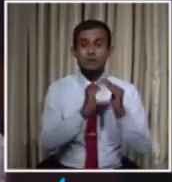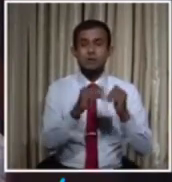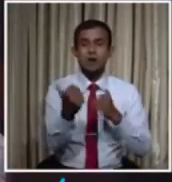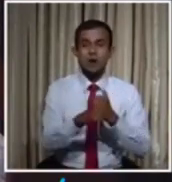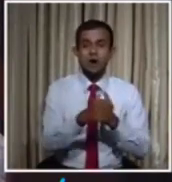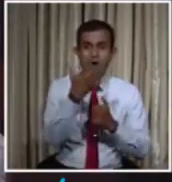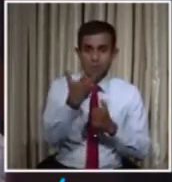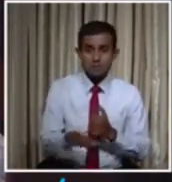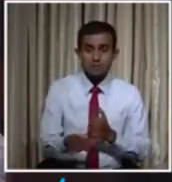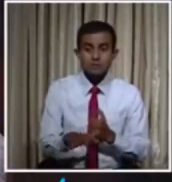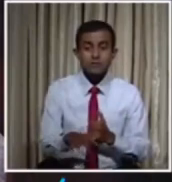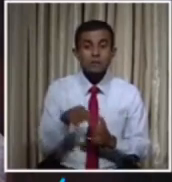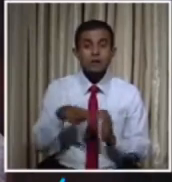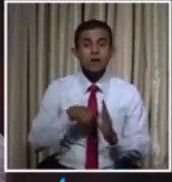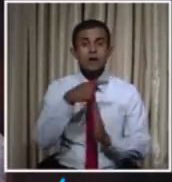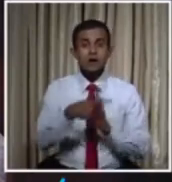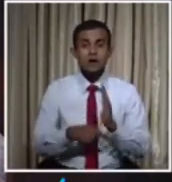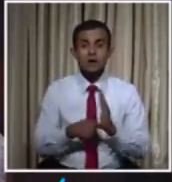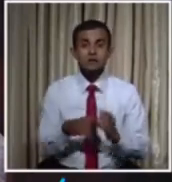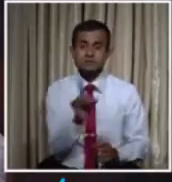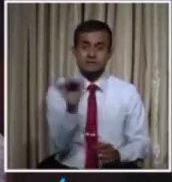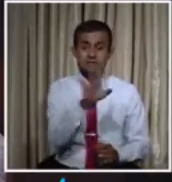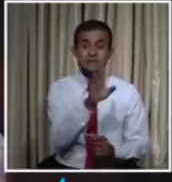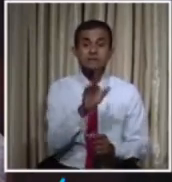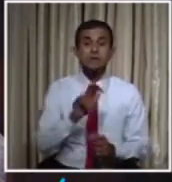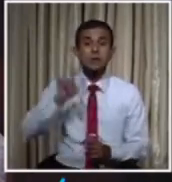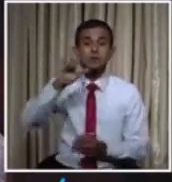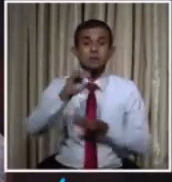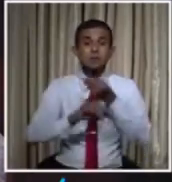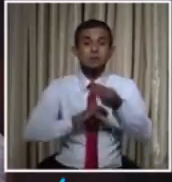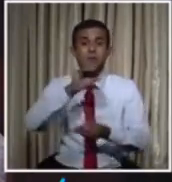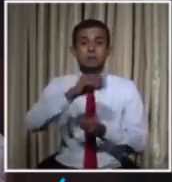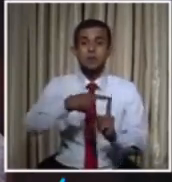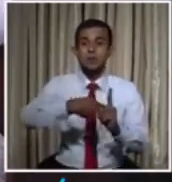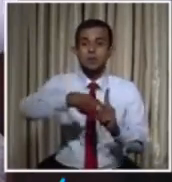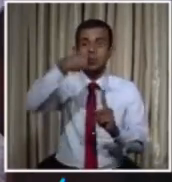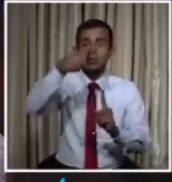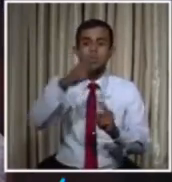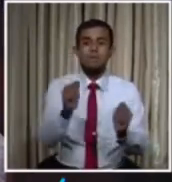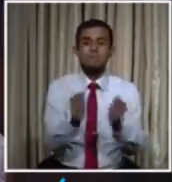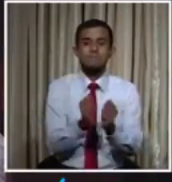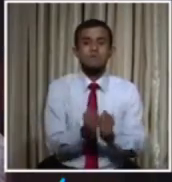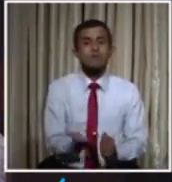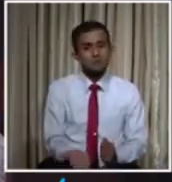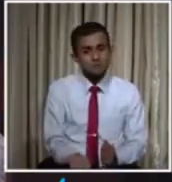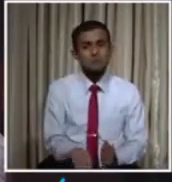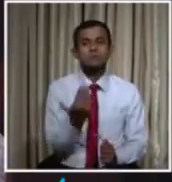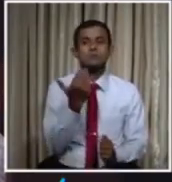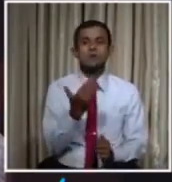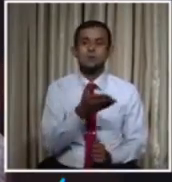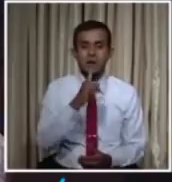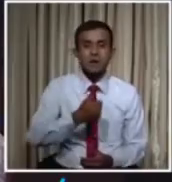කරලා මේ රටට ඍජු විදේශ ආයෝජන ප්‍රවර්ධනය කිරීමේ ක්‍රියාවලියක් ක්‍රියාත්මක කරන්නට